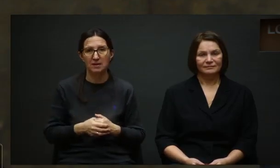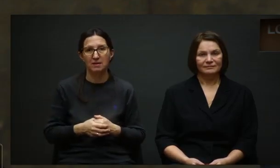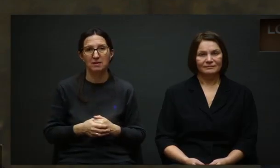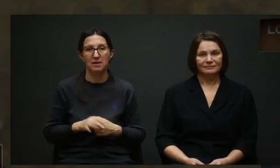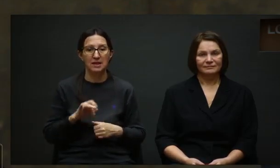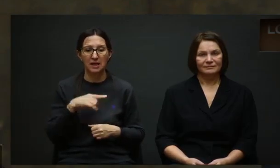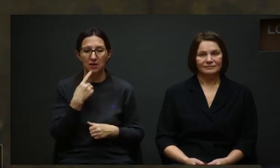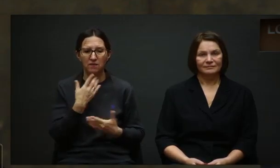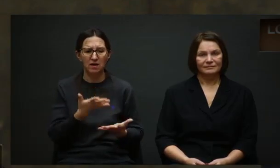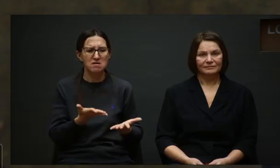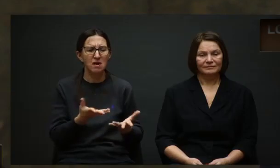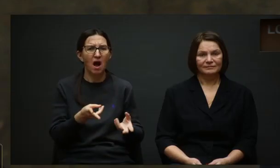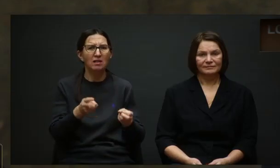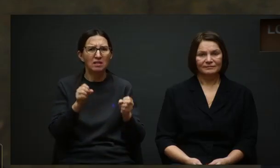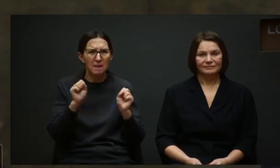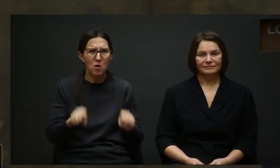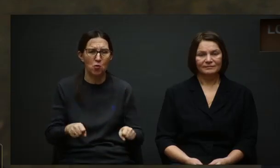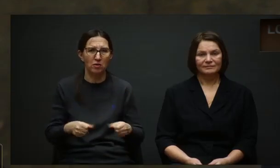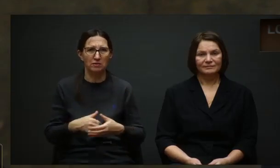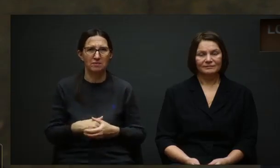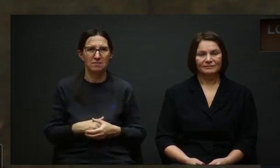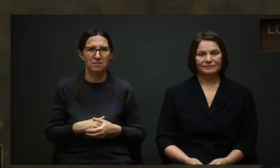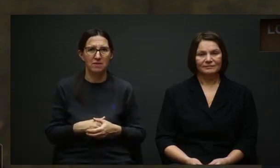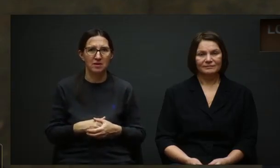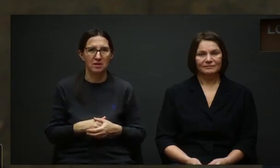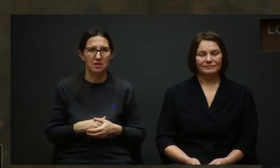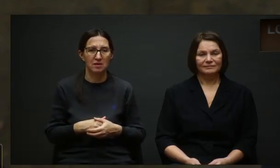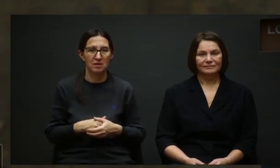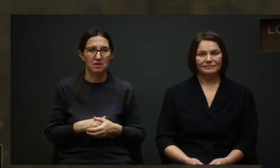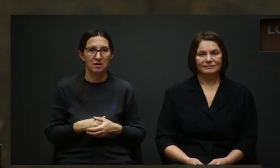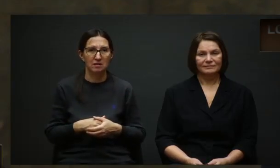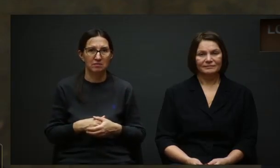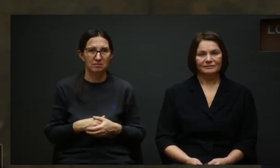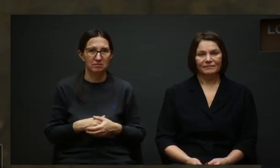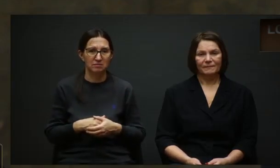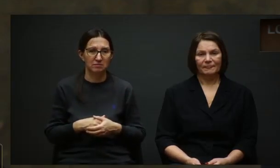и говорит, как ты мог прийти в музей